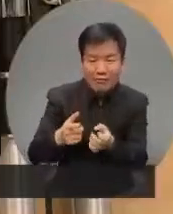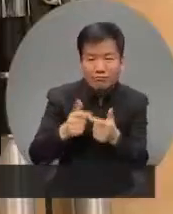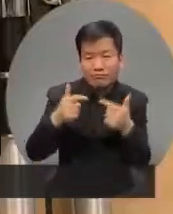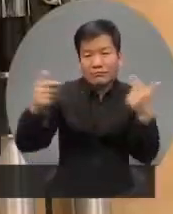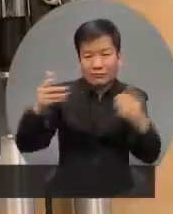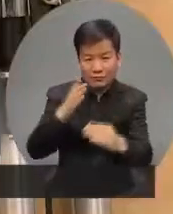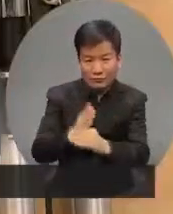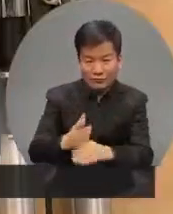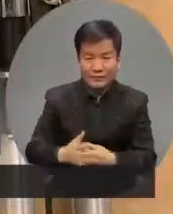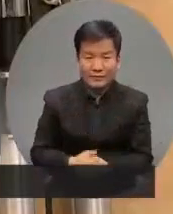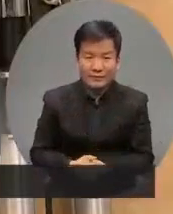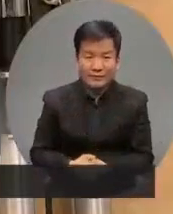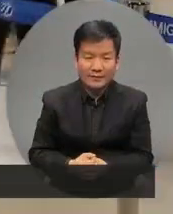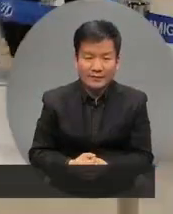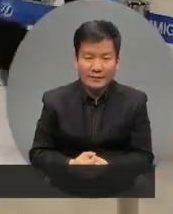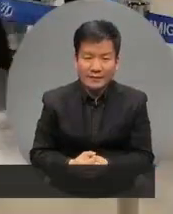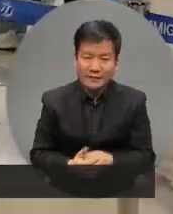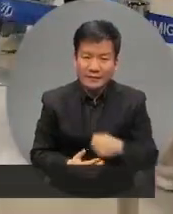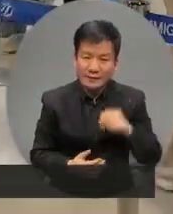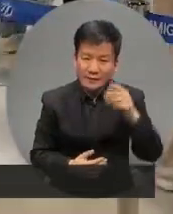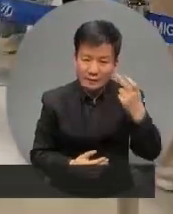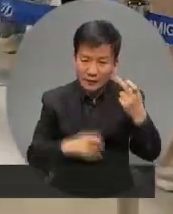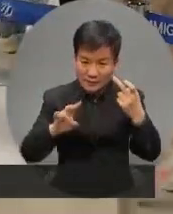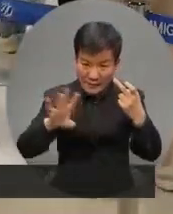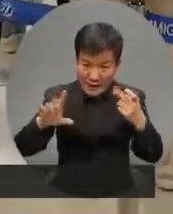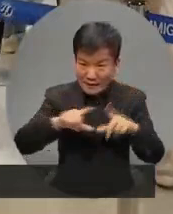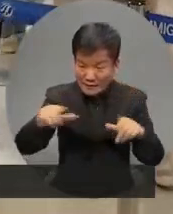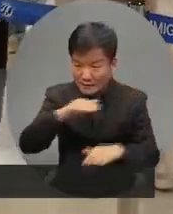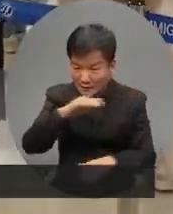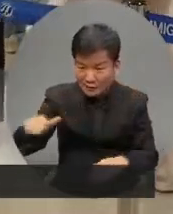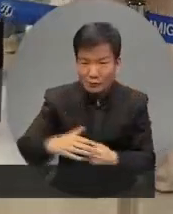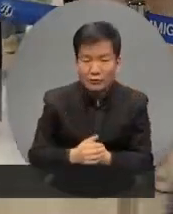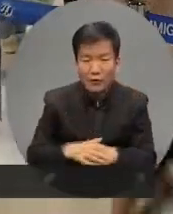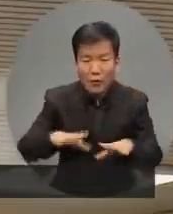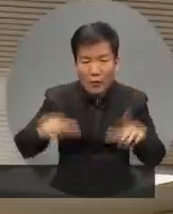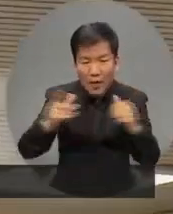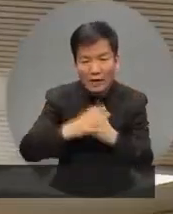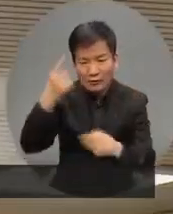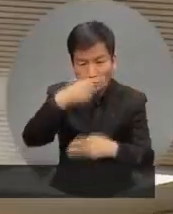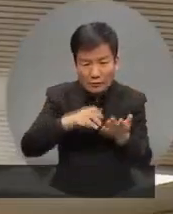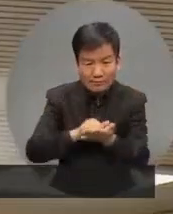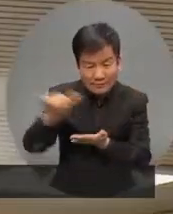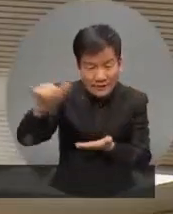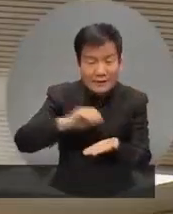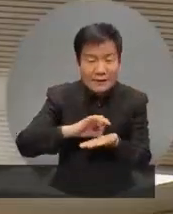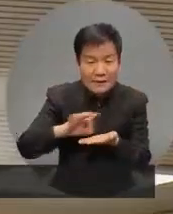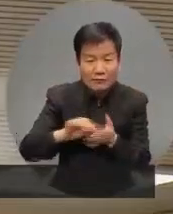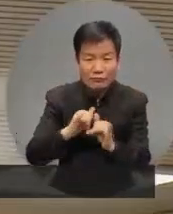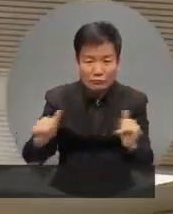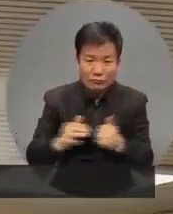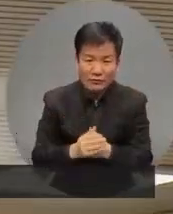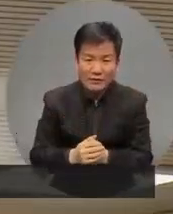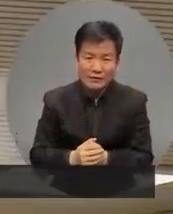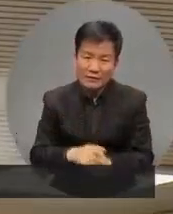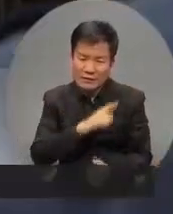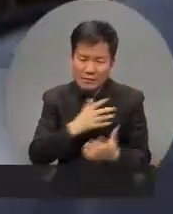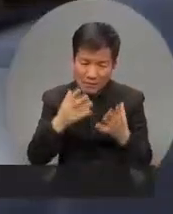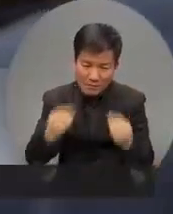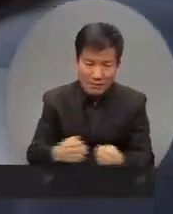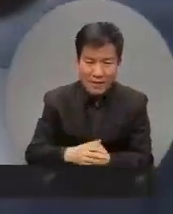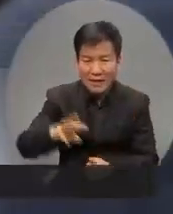이어졌습니다. 지난 24일 기준 잠정 집계 결과 올해 청주공항 이용객은 이미 역대